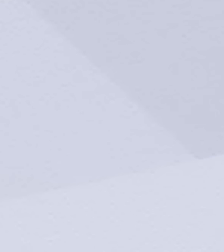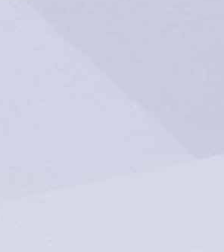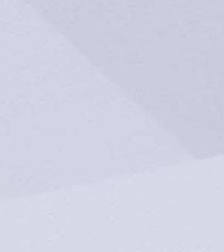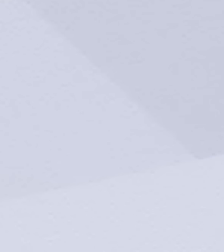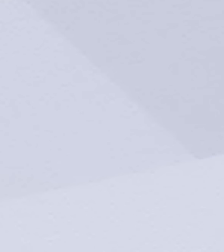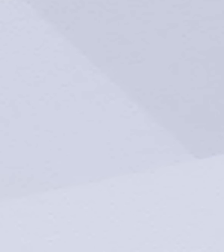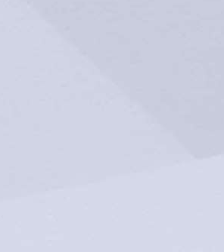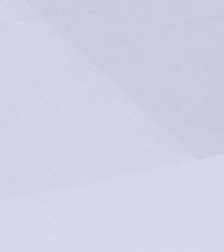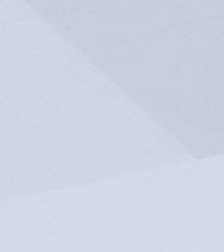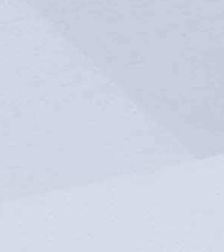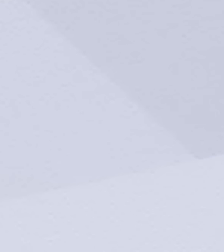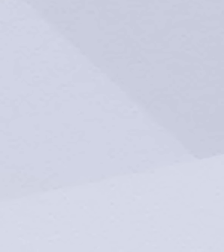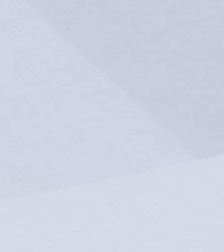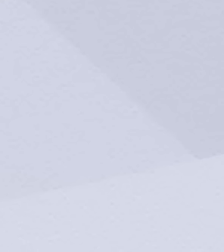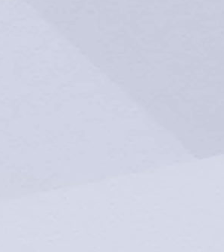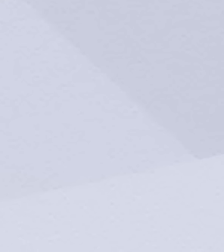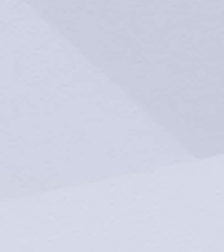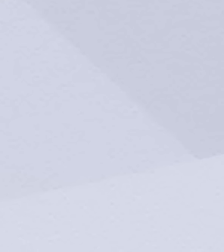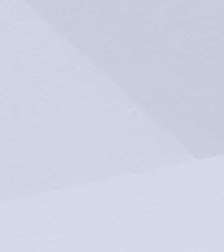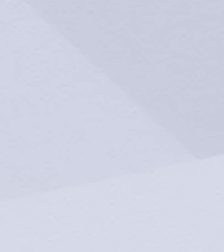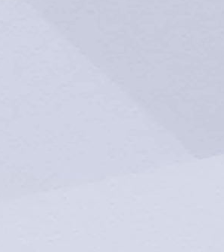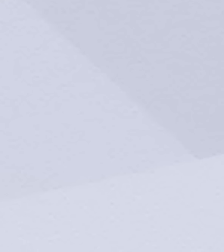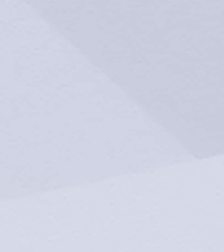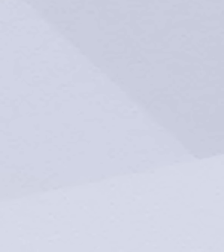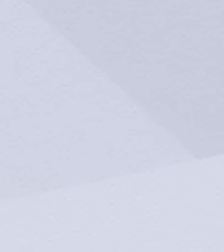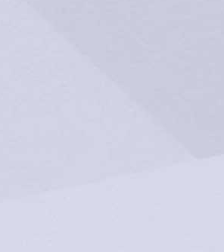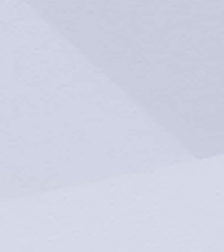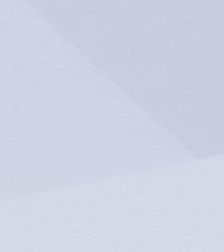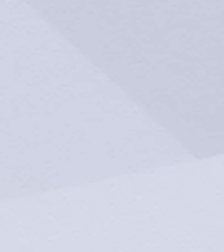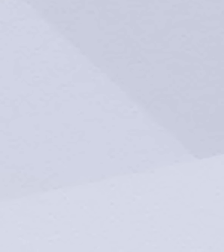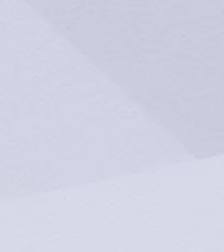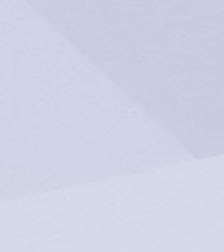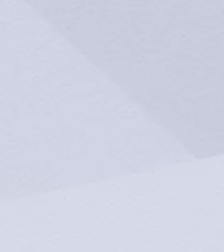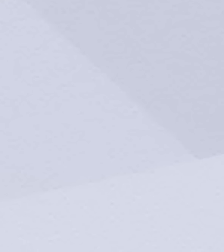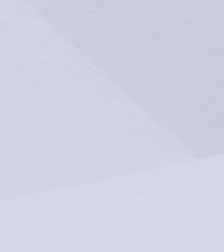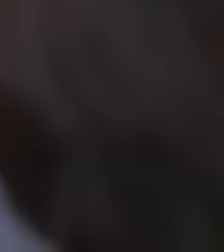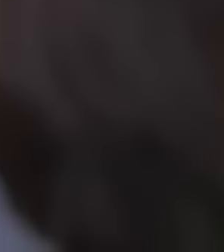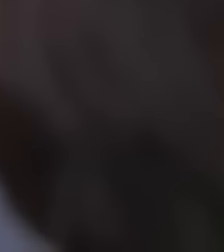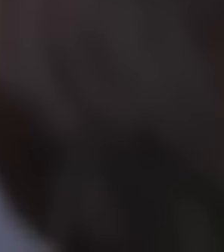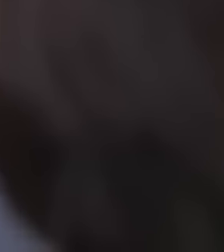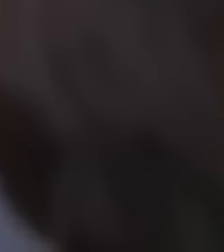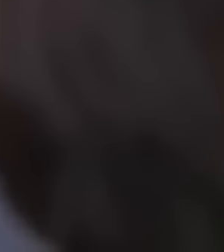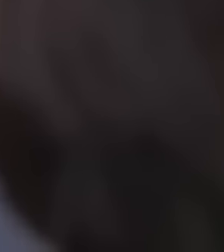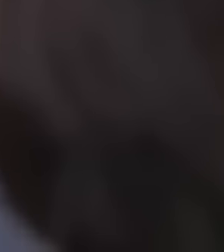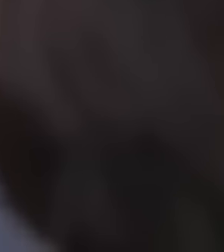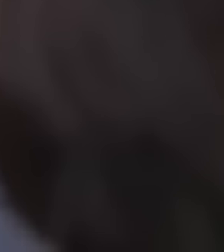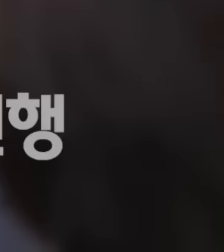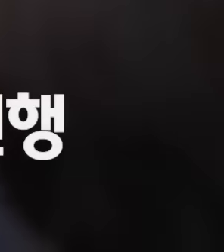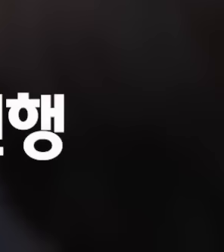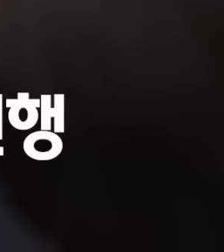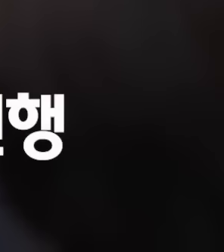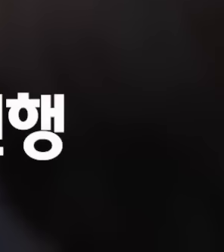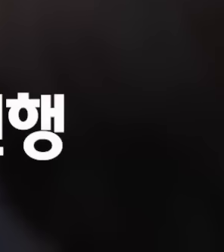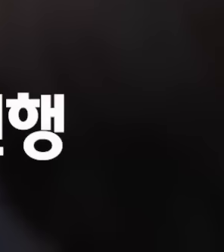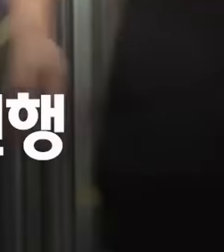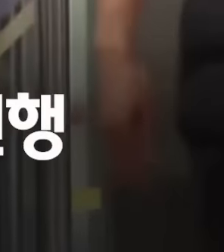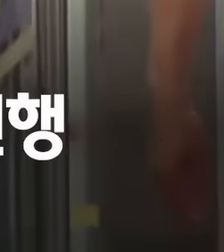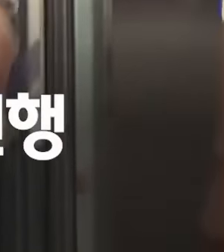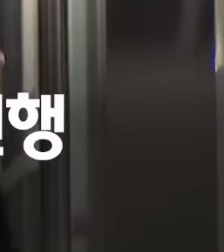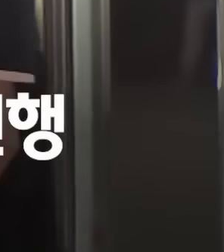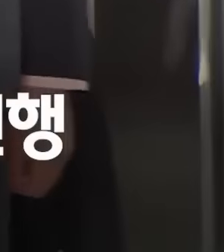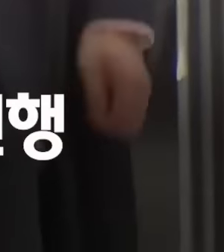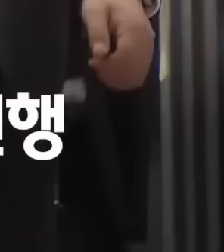잠정적으로 임명 처분의 효력을 26일까지 정지한다고 밝혔습니다 서울행정법원은 오는 19일 방송통신